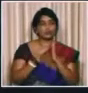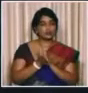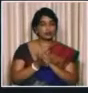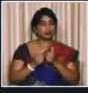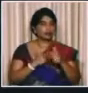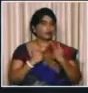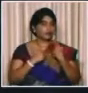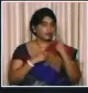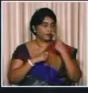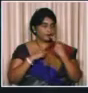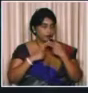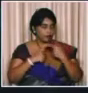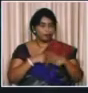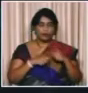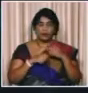වුණොත් පමණයි.